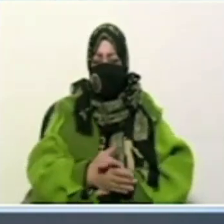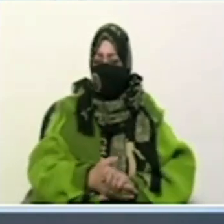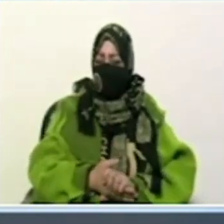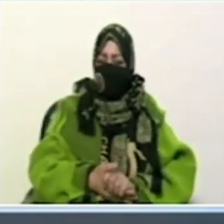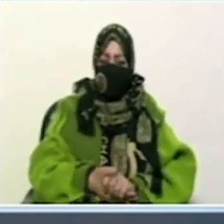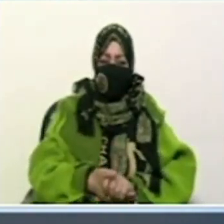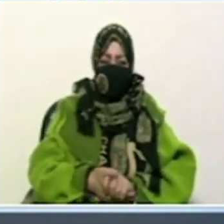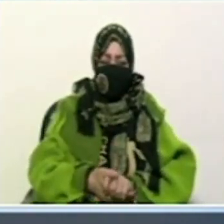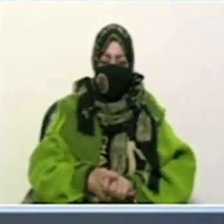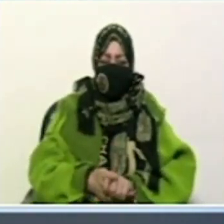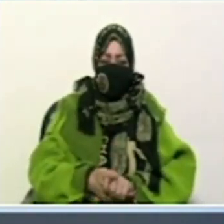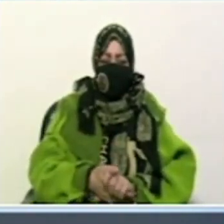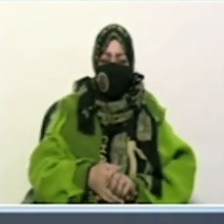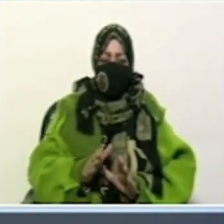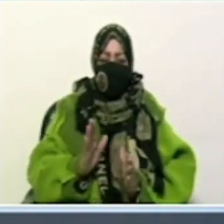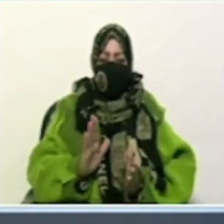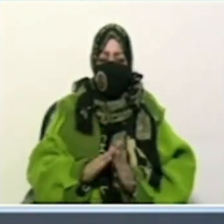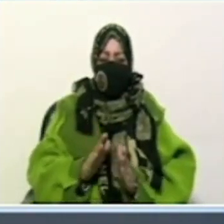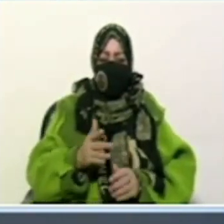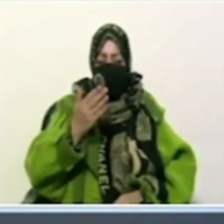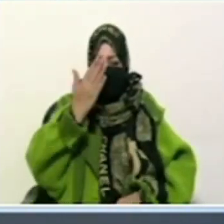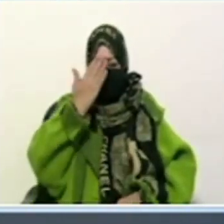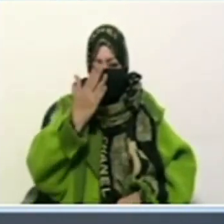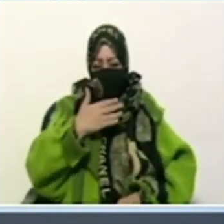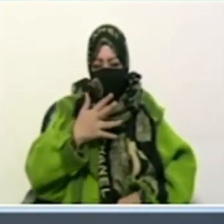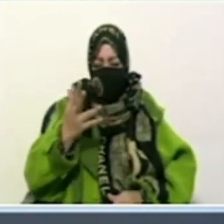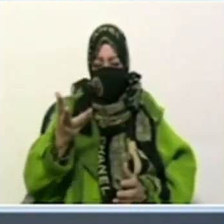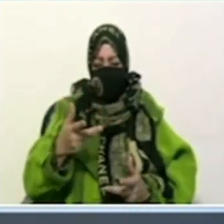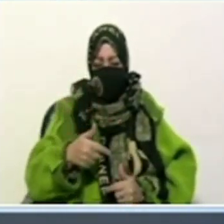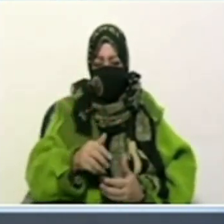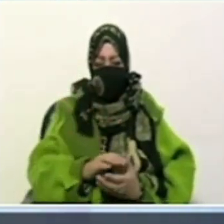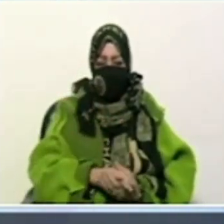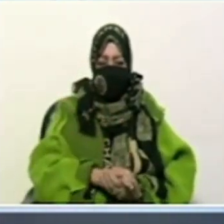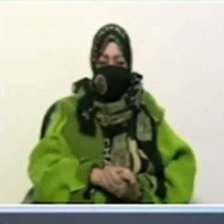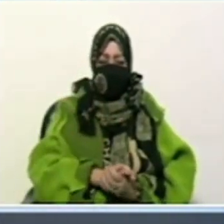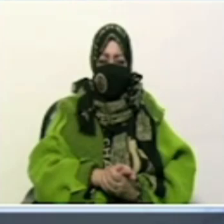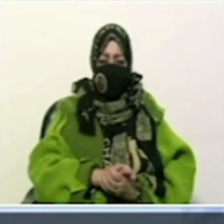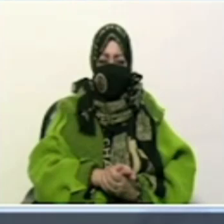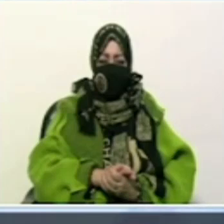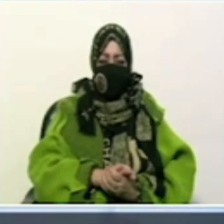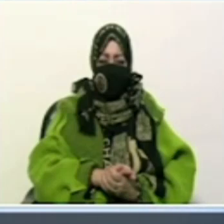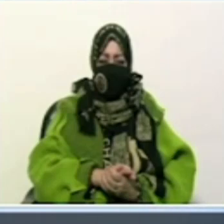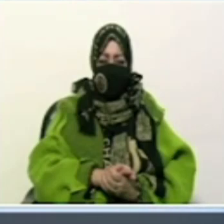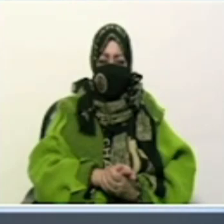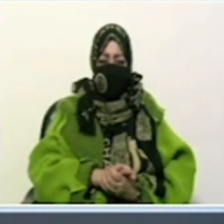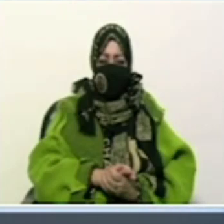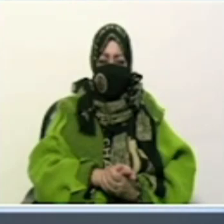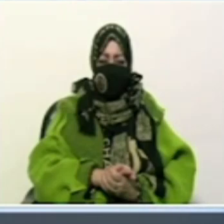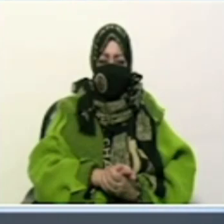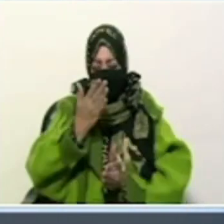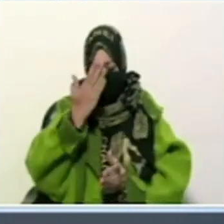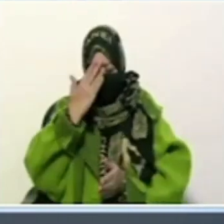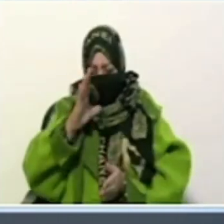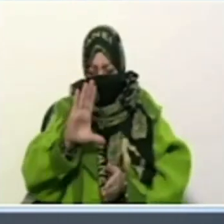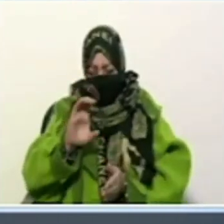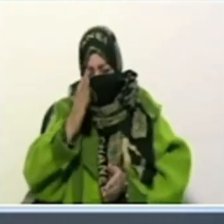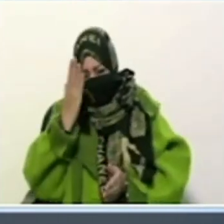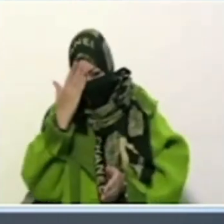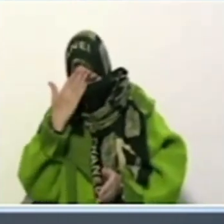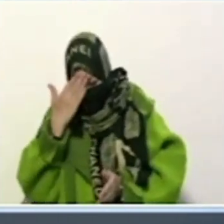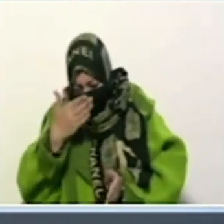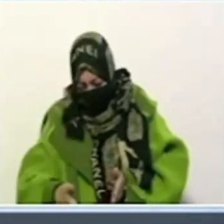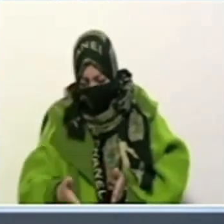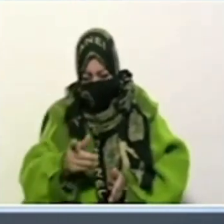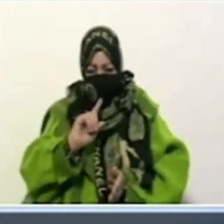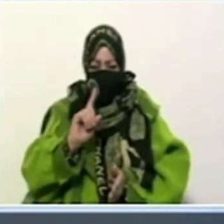صلبة متصلة بالأرض، فهذا فيه فراغ وفيه هواء، فهذا يعني يعد حاجز بينك وبين الأرض لا يصح